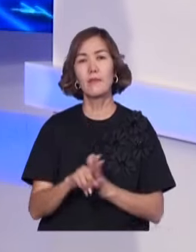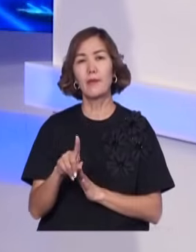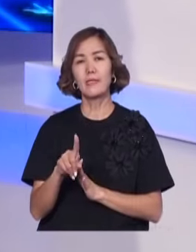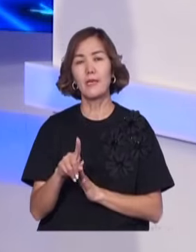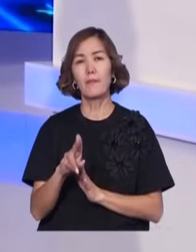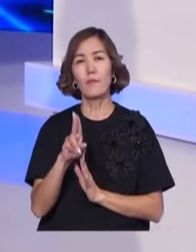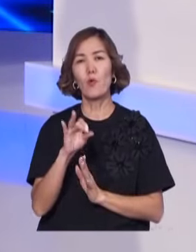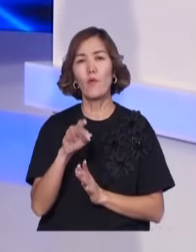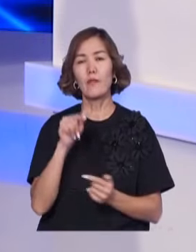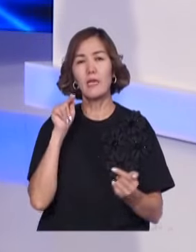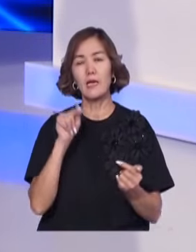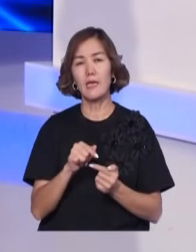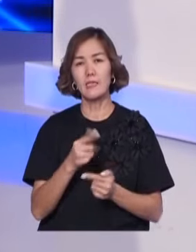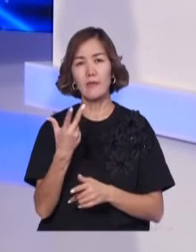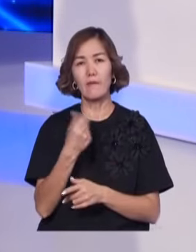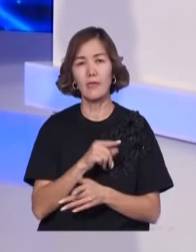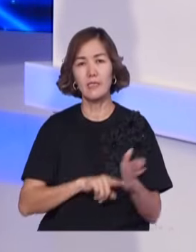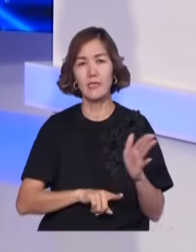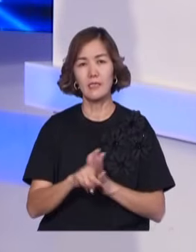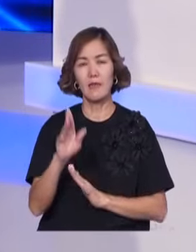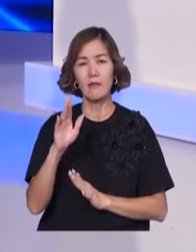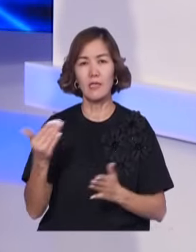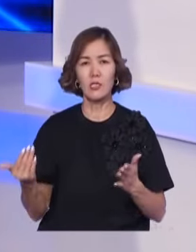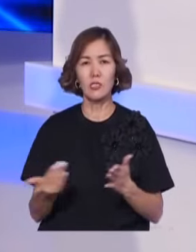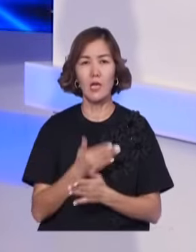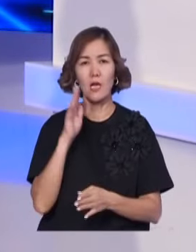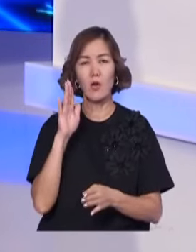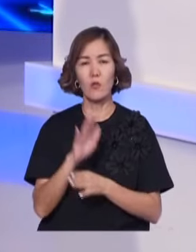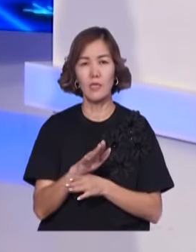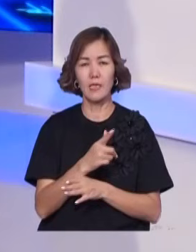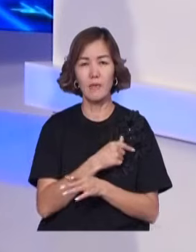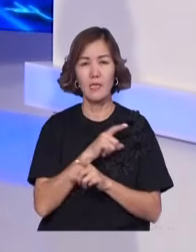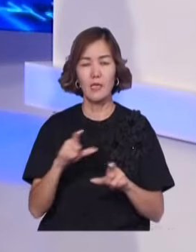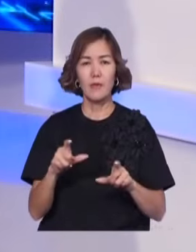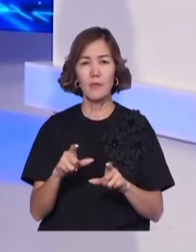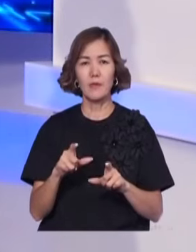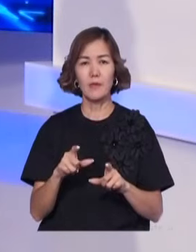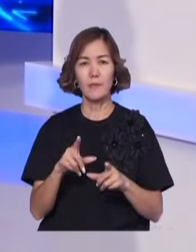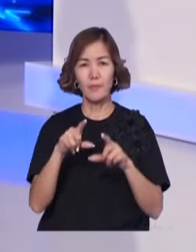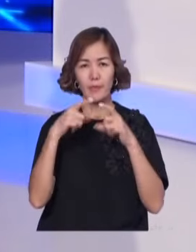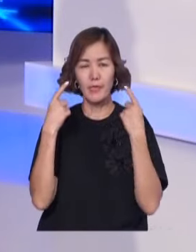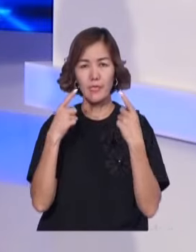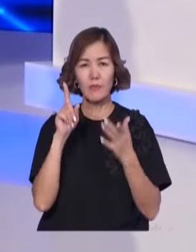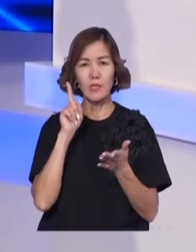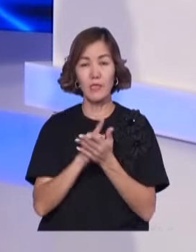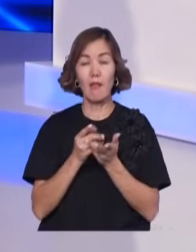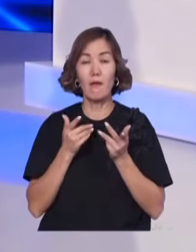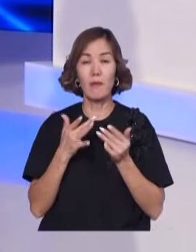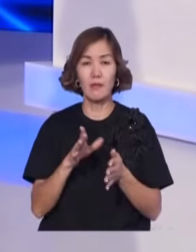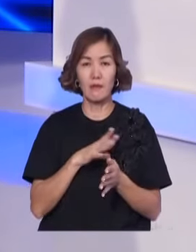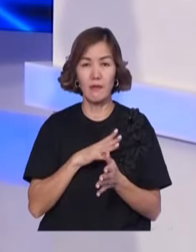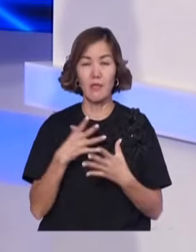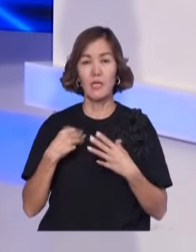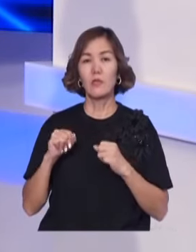1 қыркүйектен бастап коронавирусқа қарсы вакцина салынады. Жаңа қаулыға сай медициналық ұйымдардың мамандарына бетперде кию жүру талап